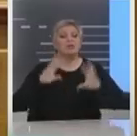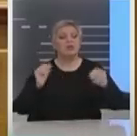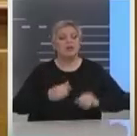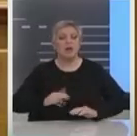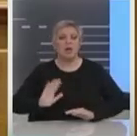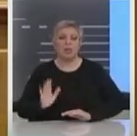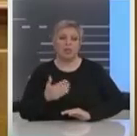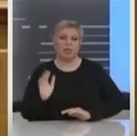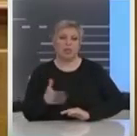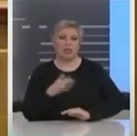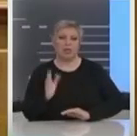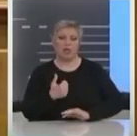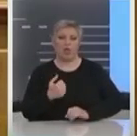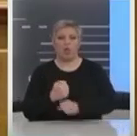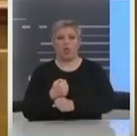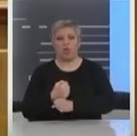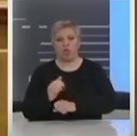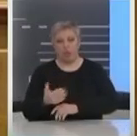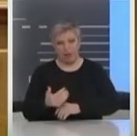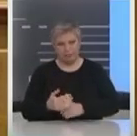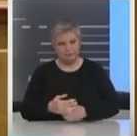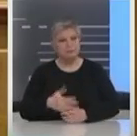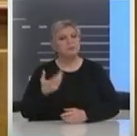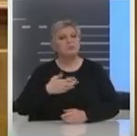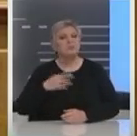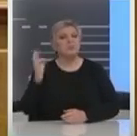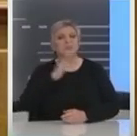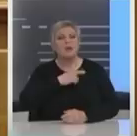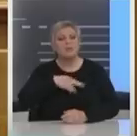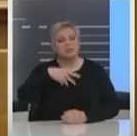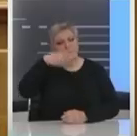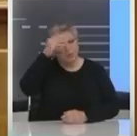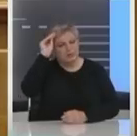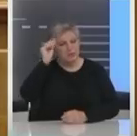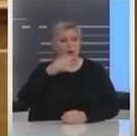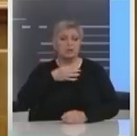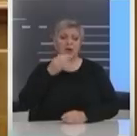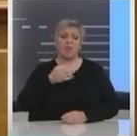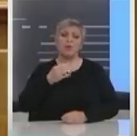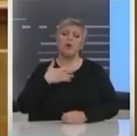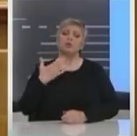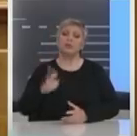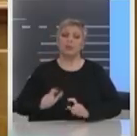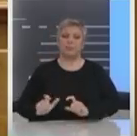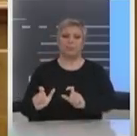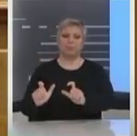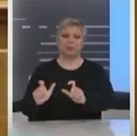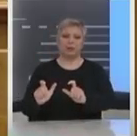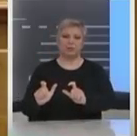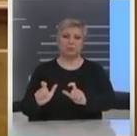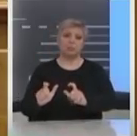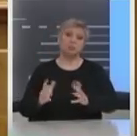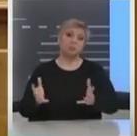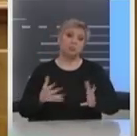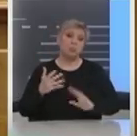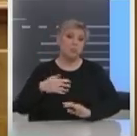απολύσεις. Μας είπε ο κύριος Τσίπρας ότι τις απέτρεψε δήθεν. Στη φαντασία